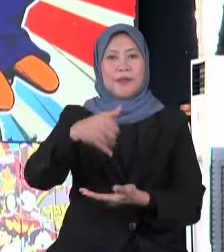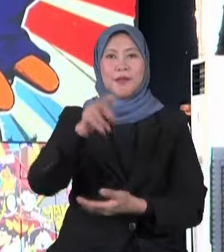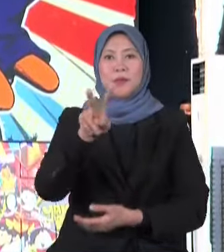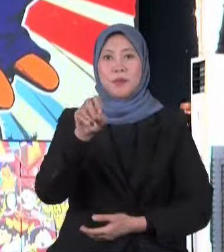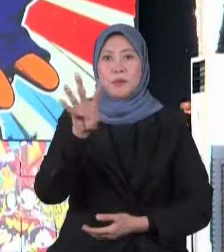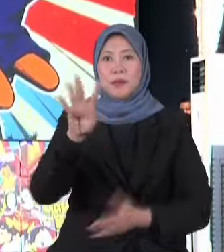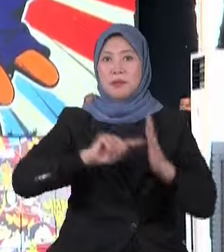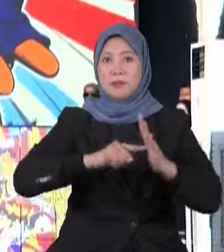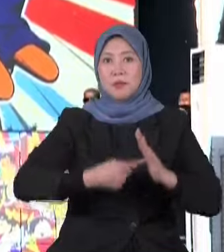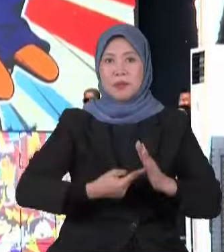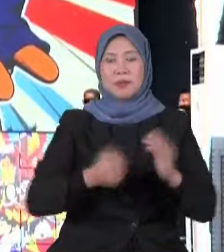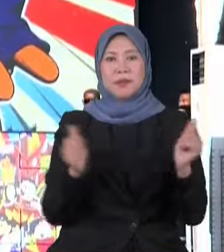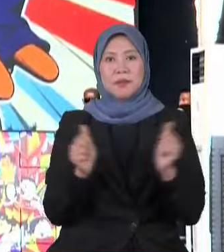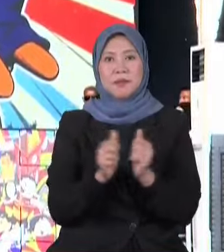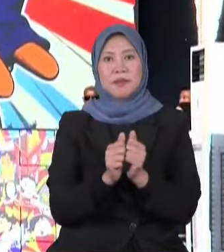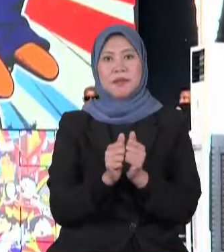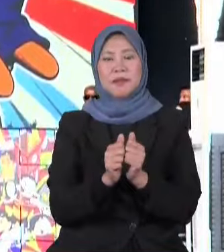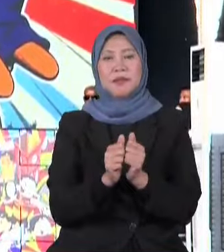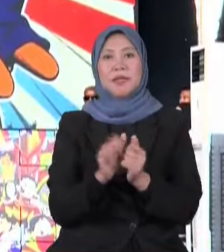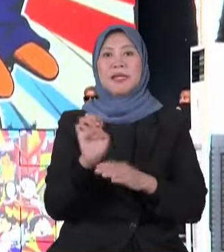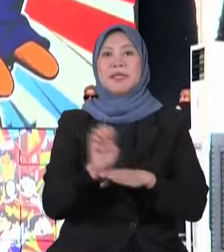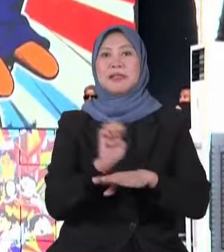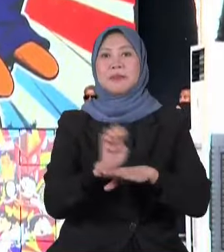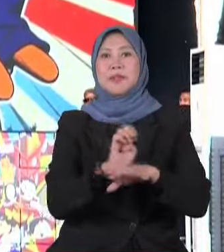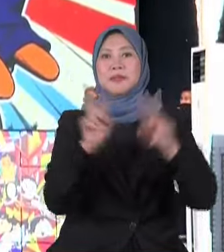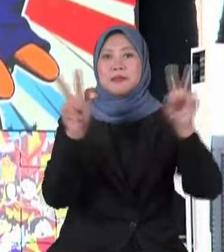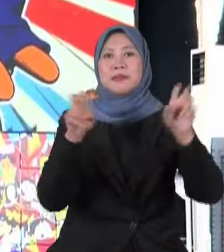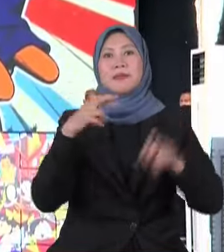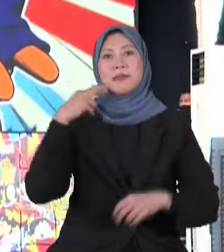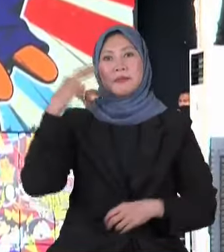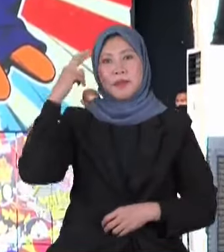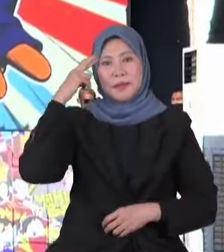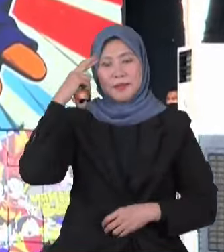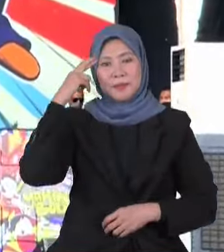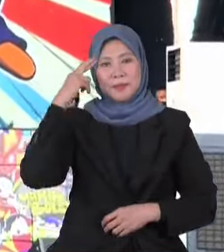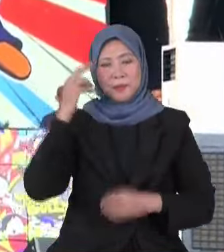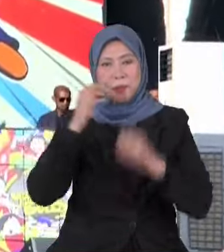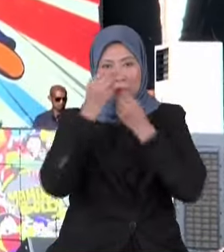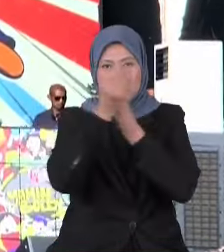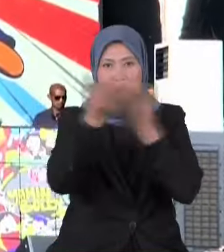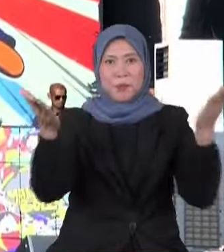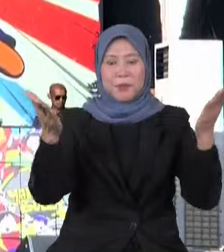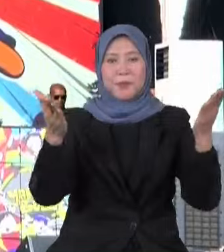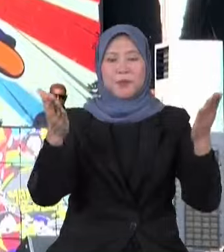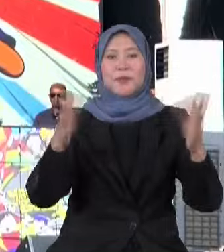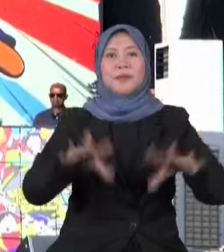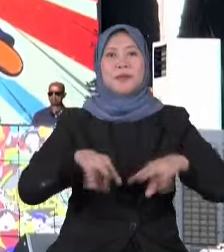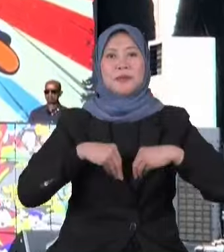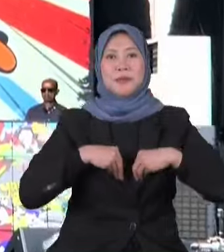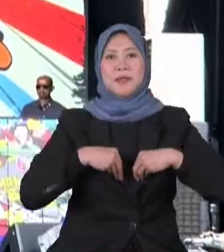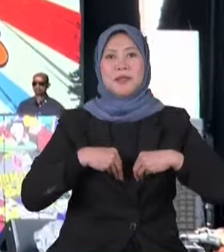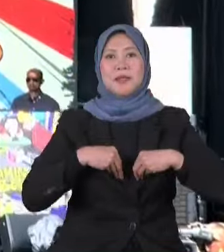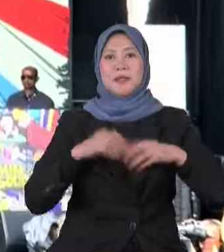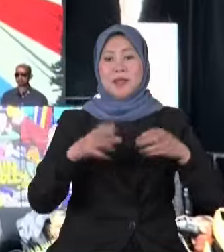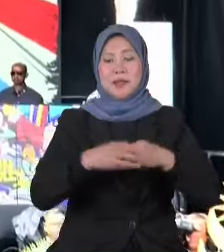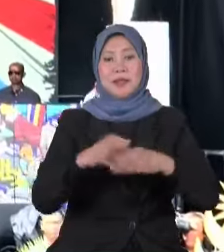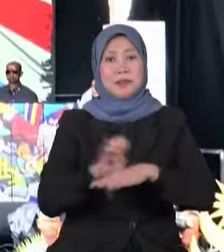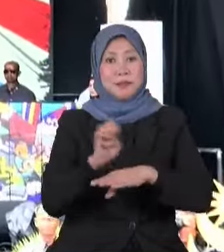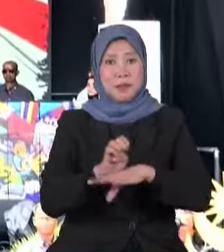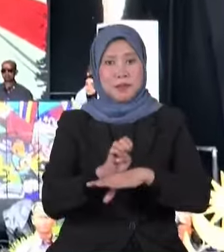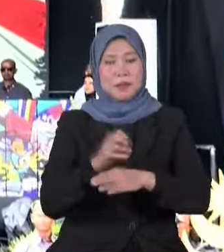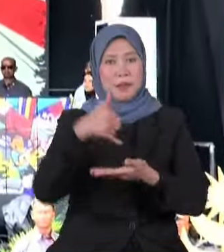akan dimulakan dengan kategori emas remaja perdana. Diumumkan penerima kategori emas remaja